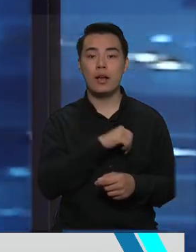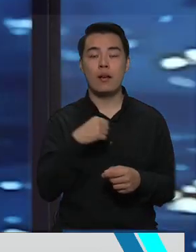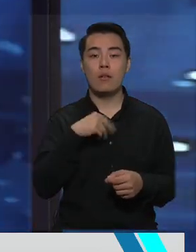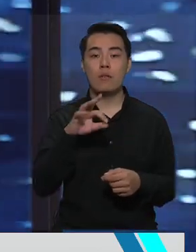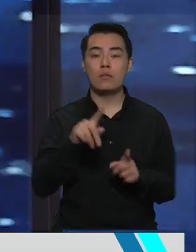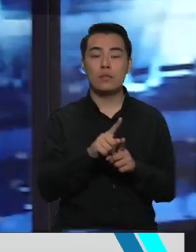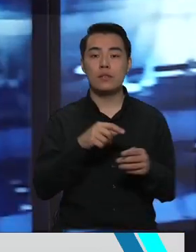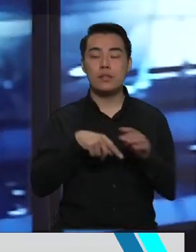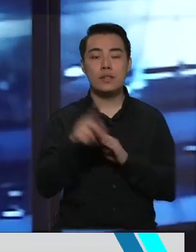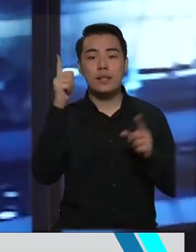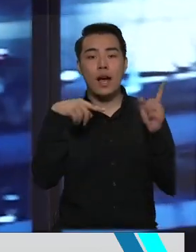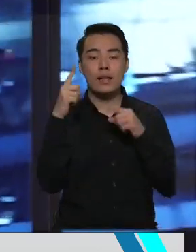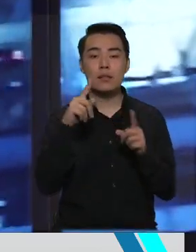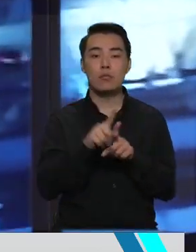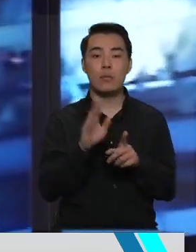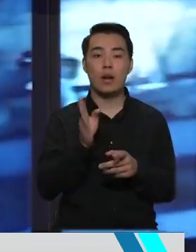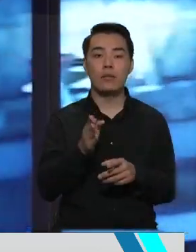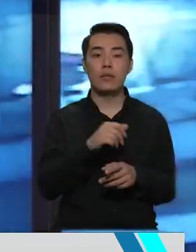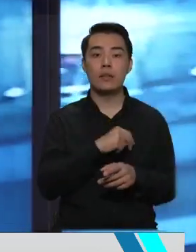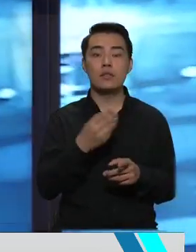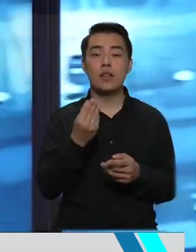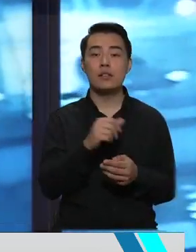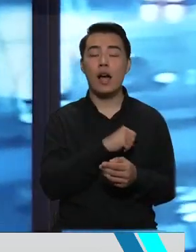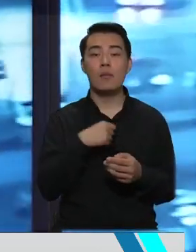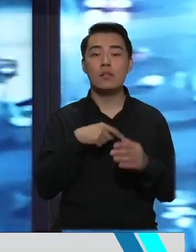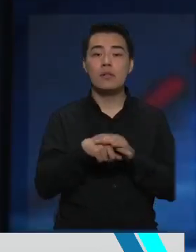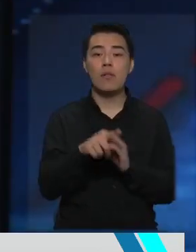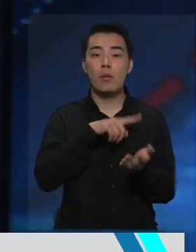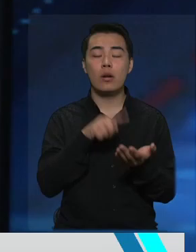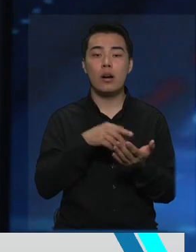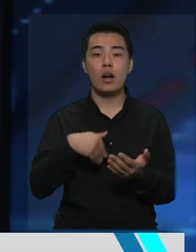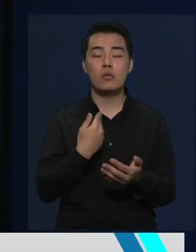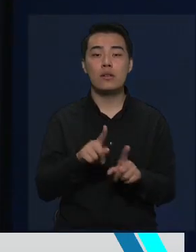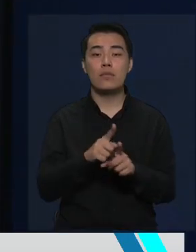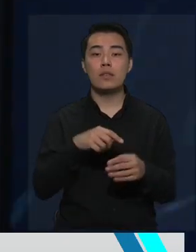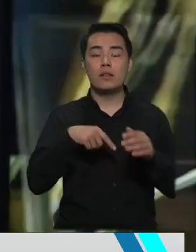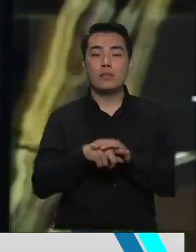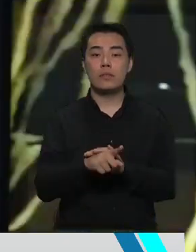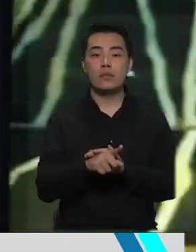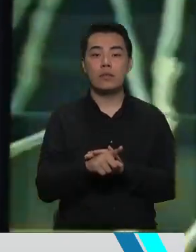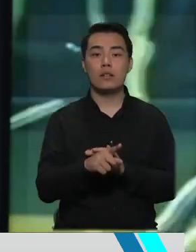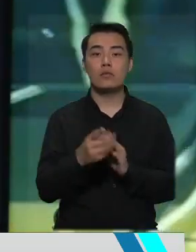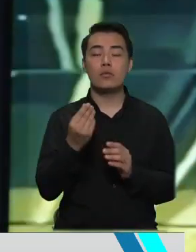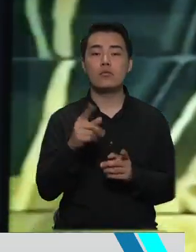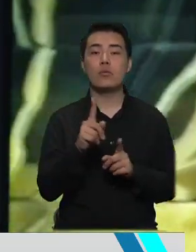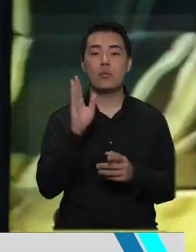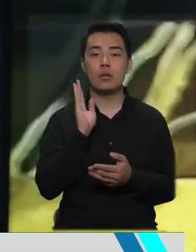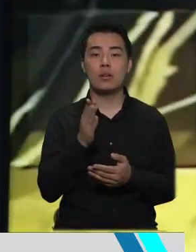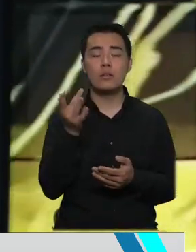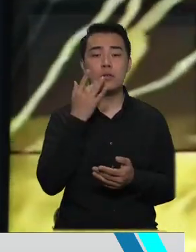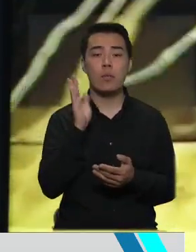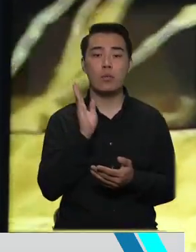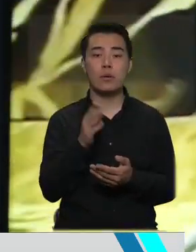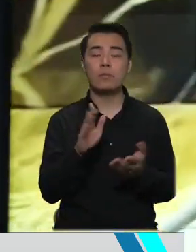упорно знания не на заработок цена вопроса кому будет доступна эта программа будет стоить всегда будет